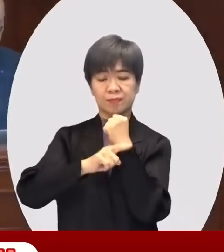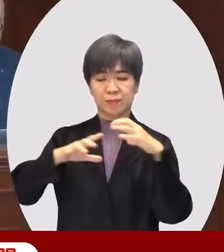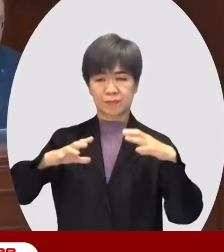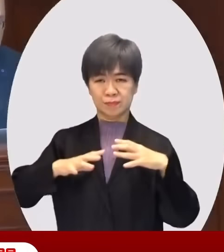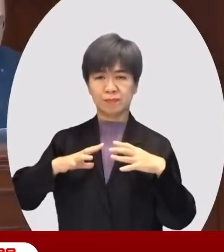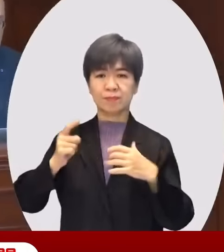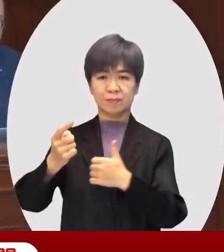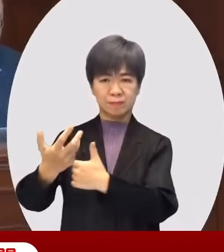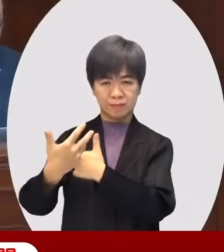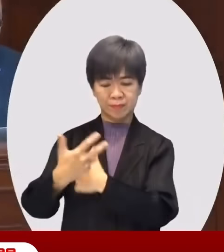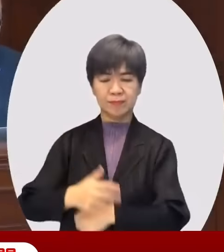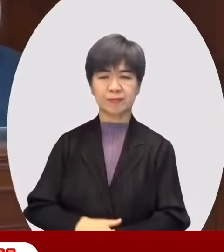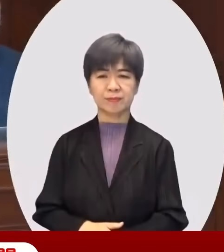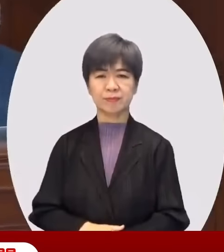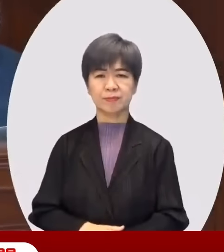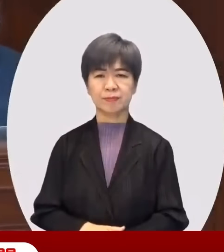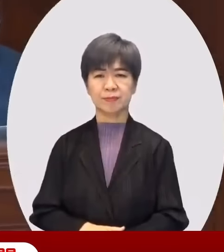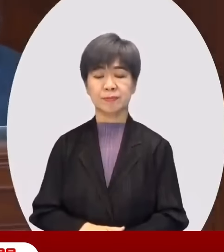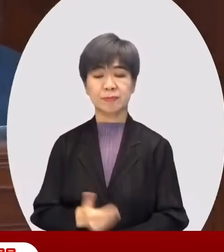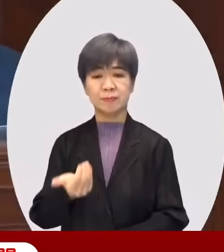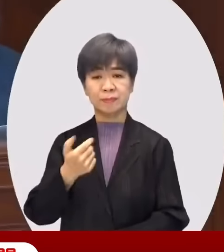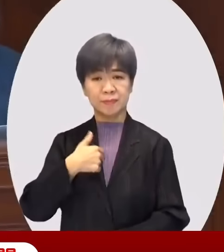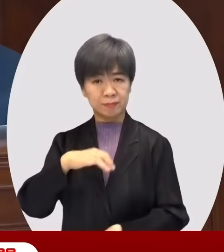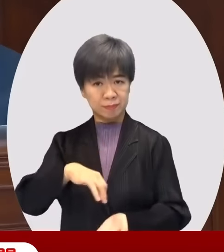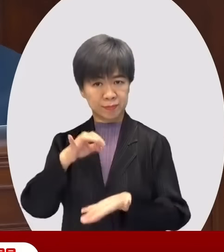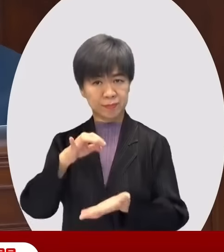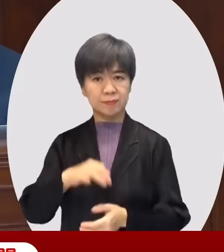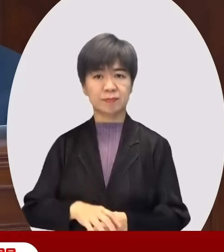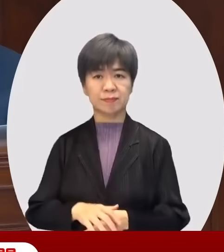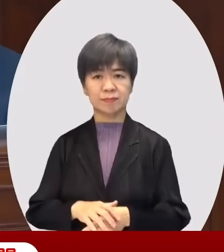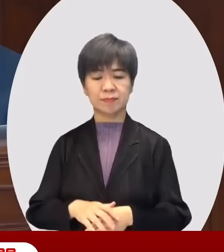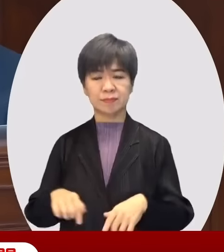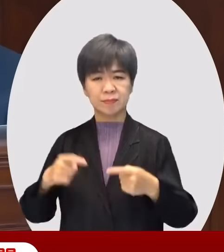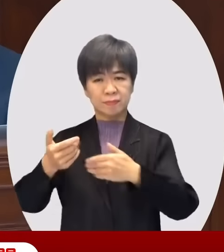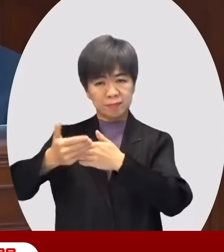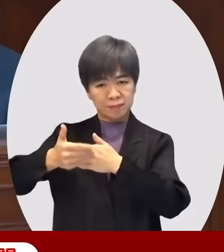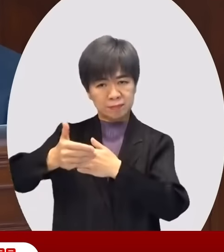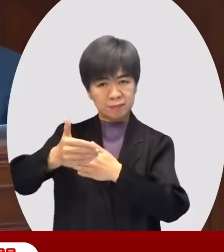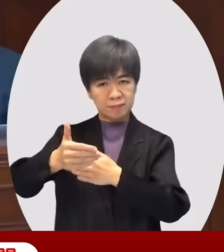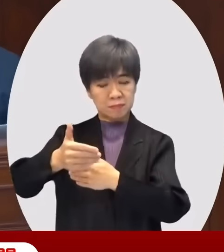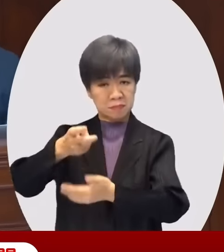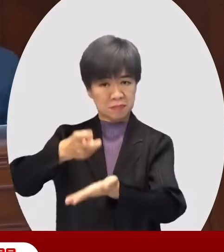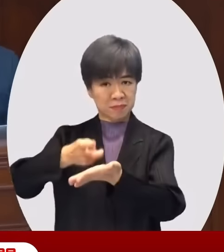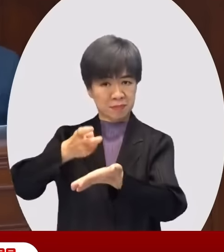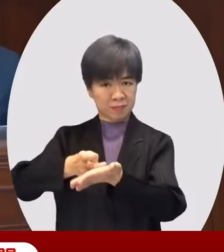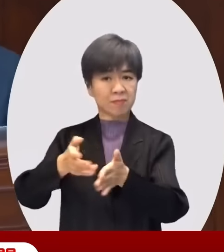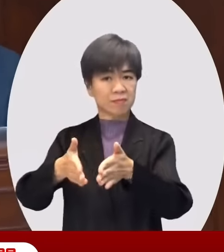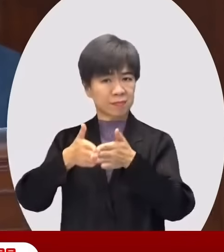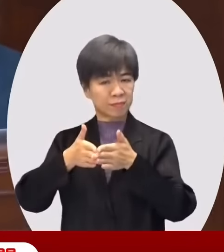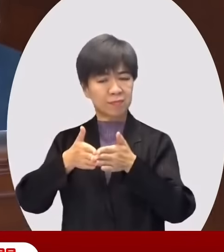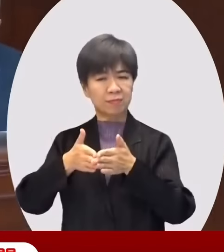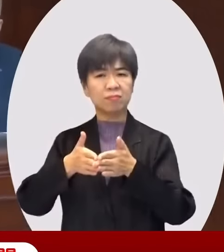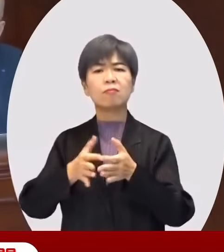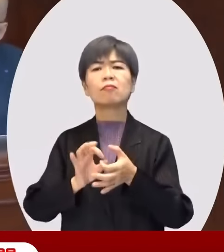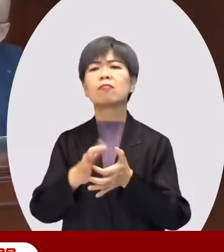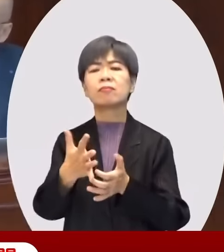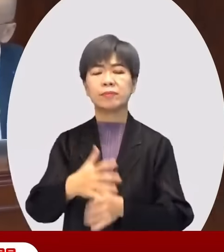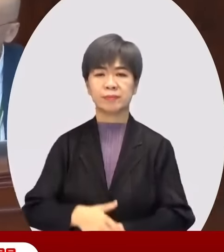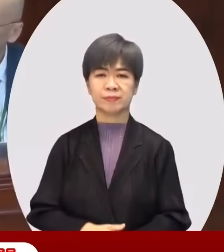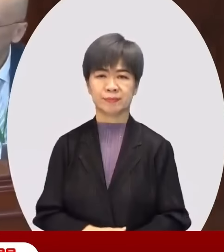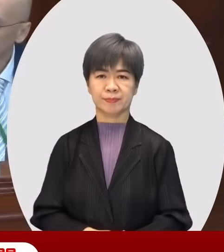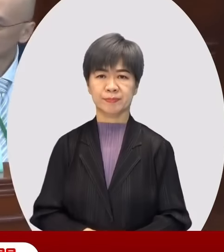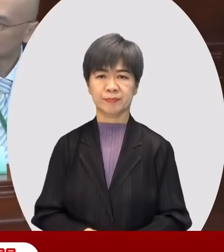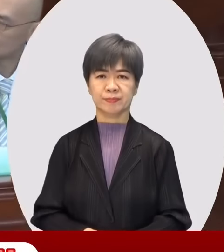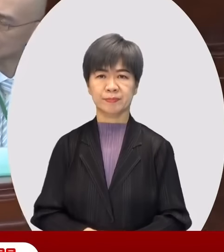垂询哦，那我刚刚之所以提到说细征规范的程序要用比较严格的审查标准，那理由很简